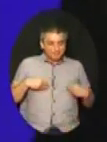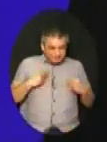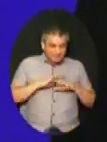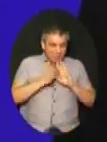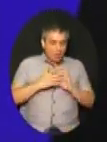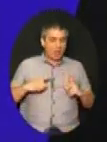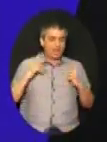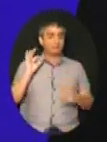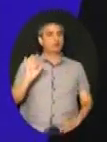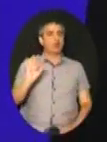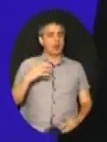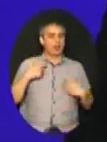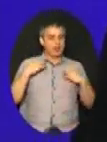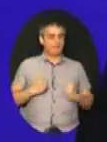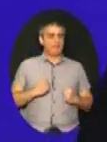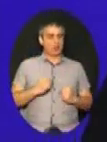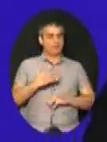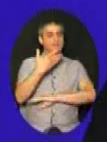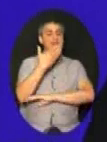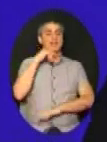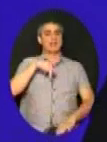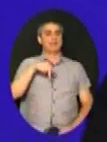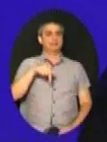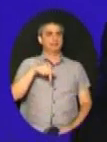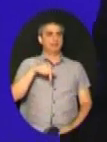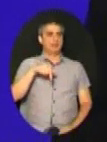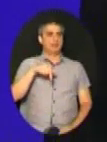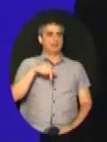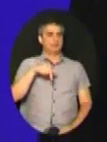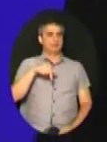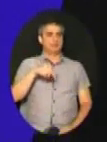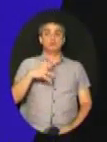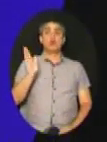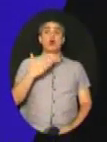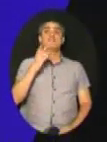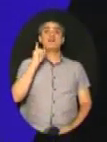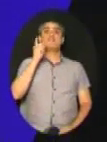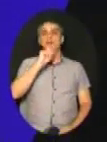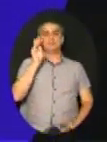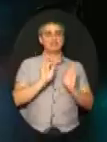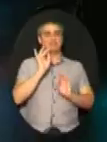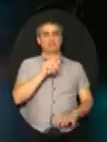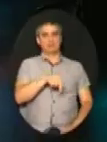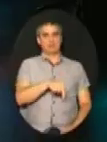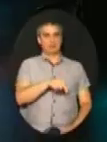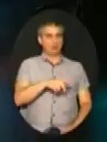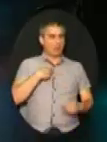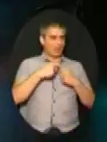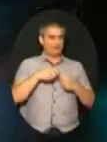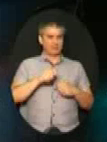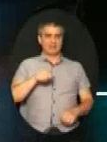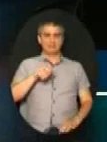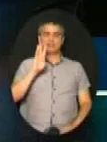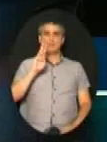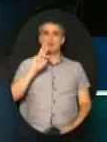כל חייו לביטחון מדינת ישראל. אוי למי שמסית נגדו. חברת הכנסת